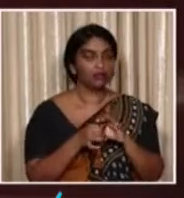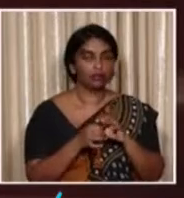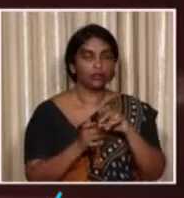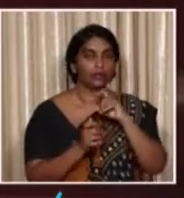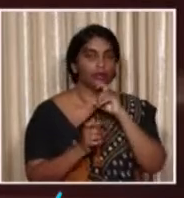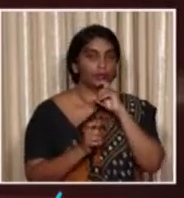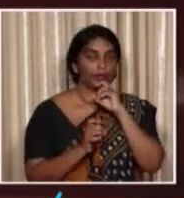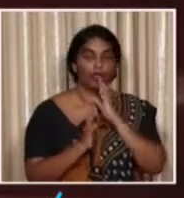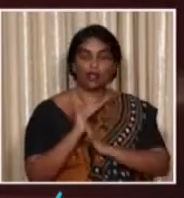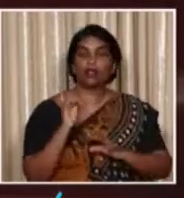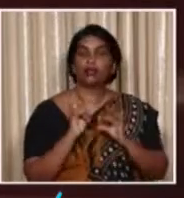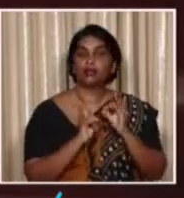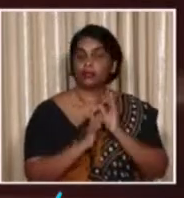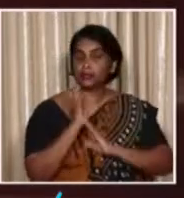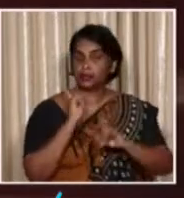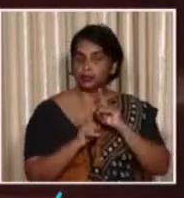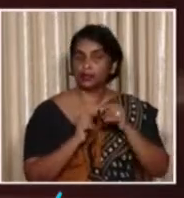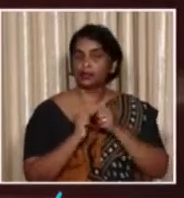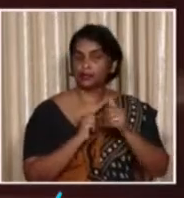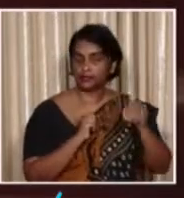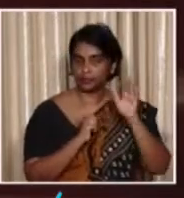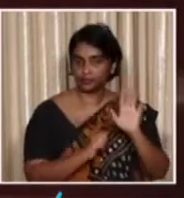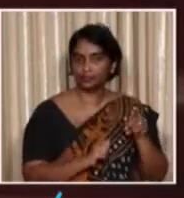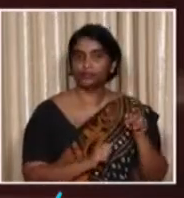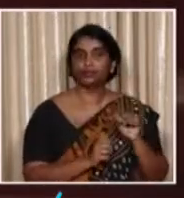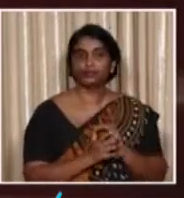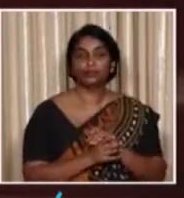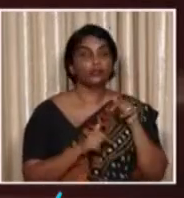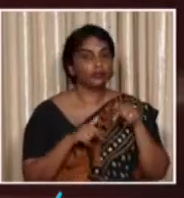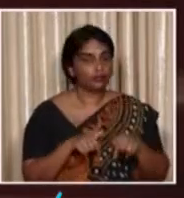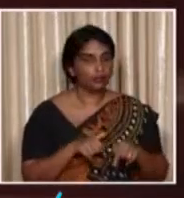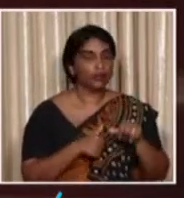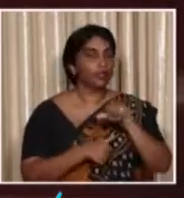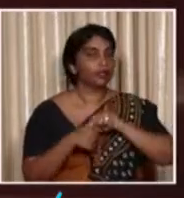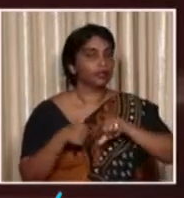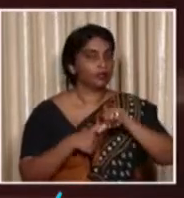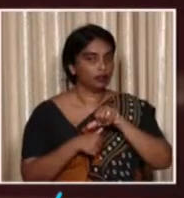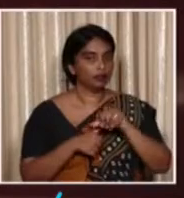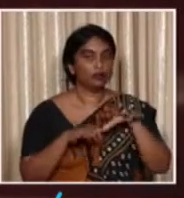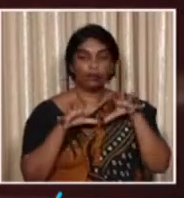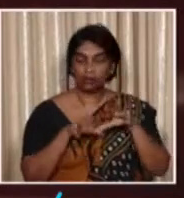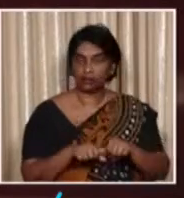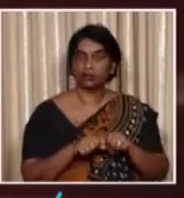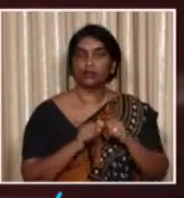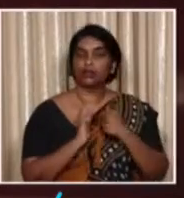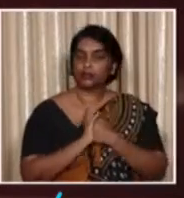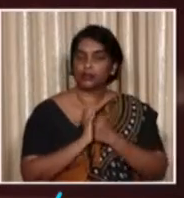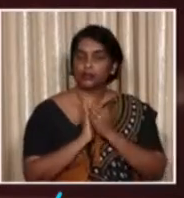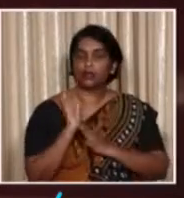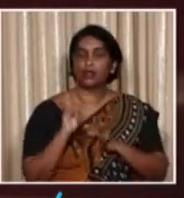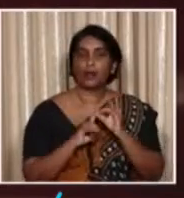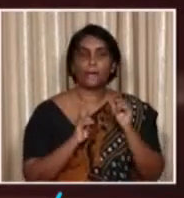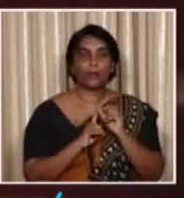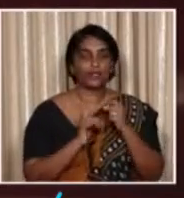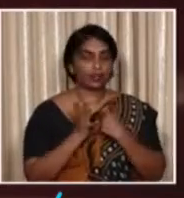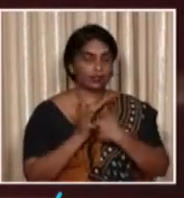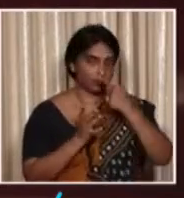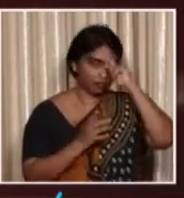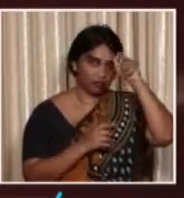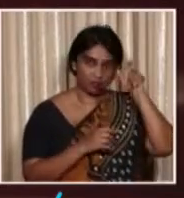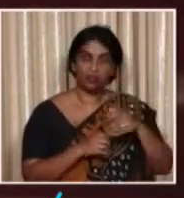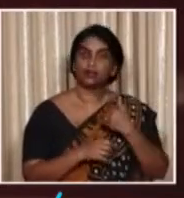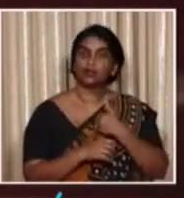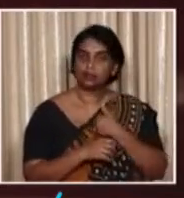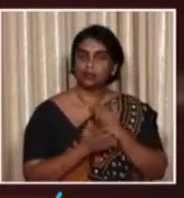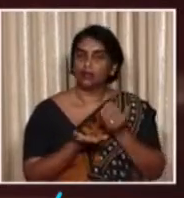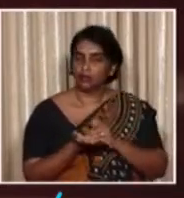අධිකරණ අමාත්‍යංශය මගින් සිදු කළා. දැනට මෙම ආයතනය භාරගරු අමාත්‍ය ප්‍රසන්න රණතුංග මැතිතුමාත්